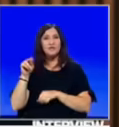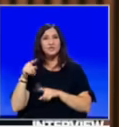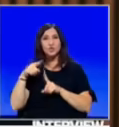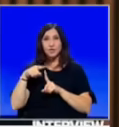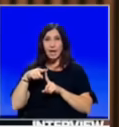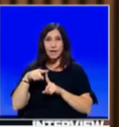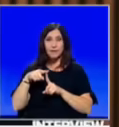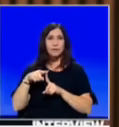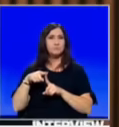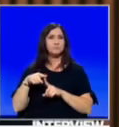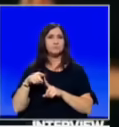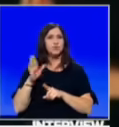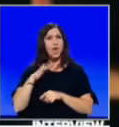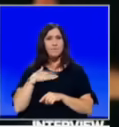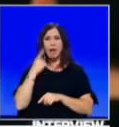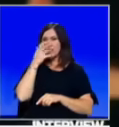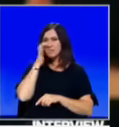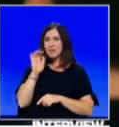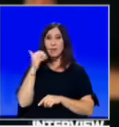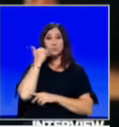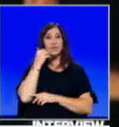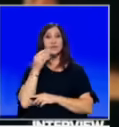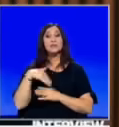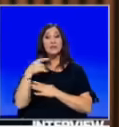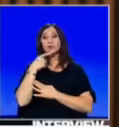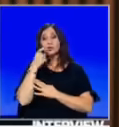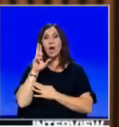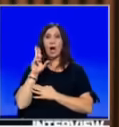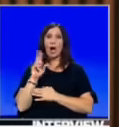Телеграм ще има 1 милиард потребители следващата година и казва: